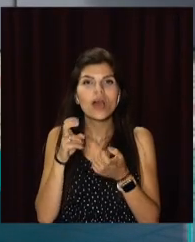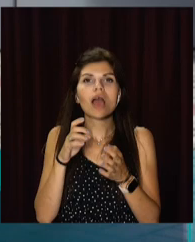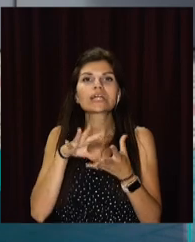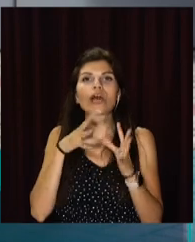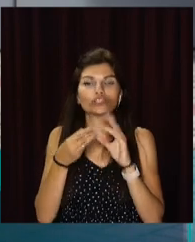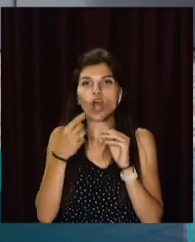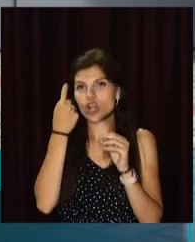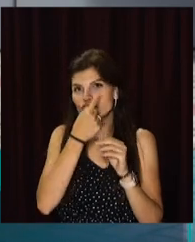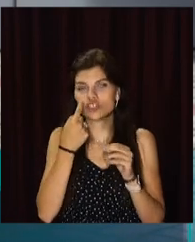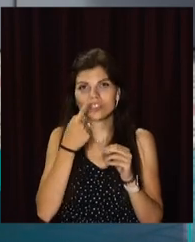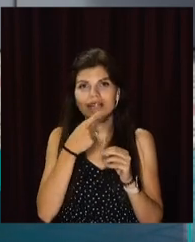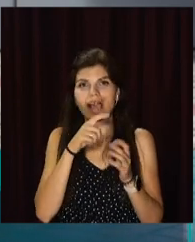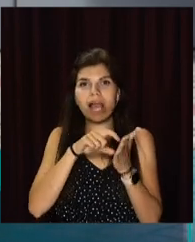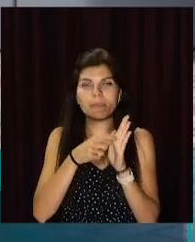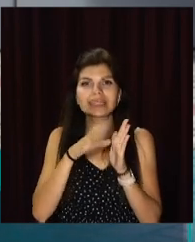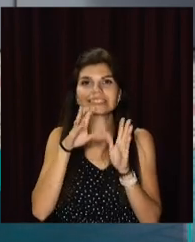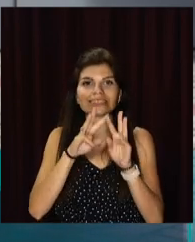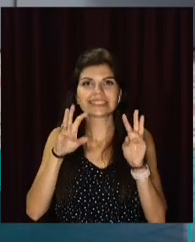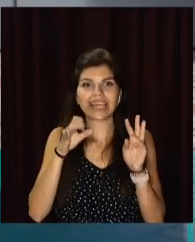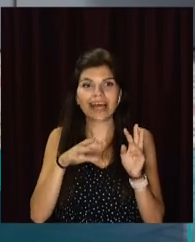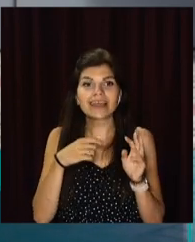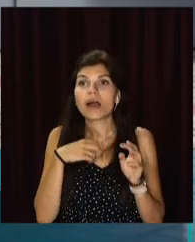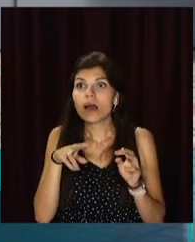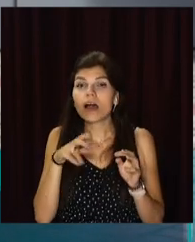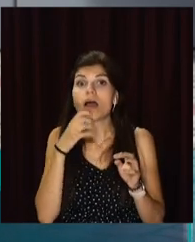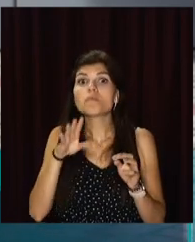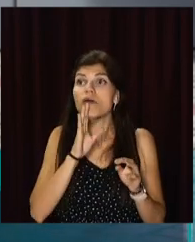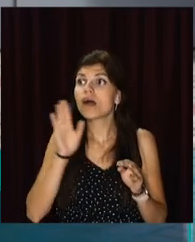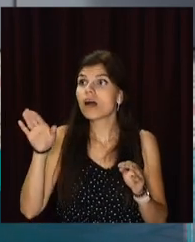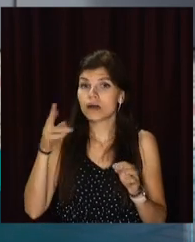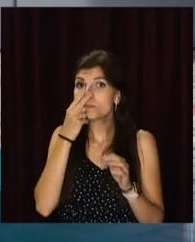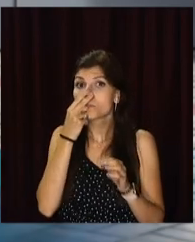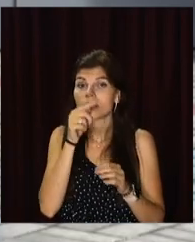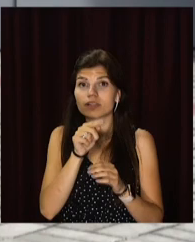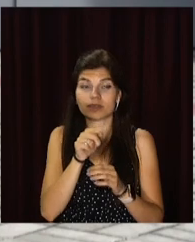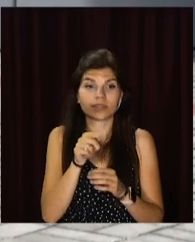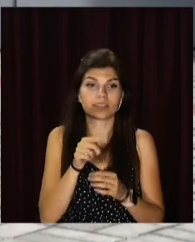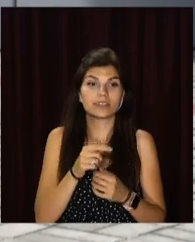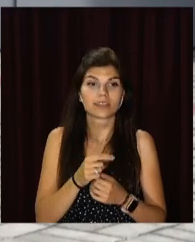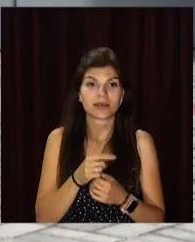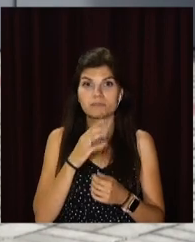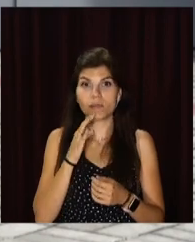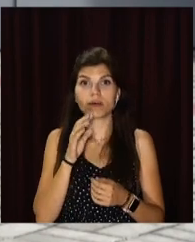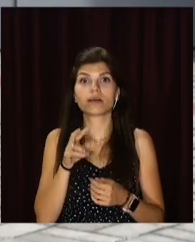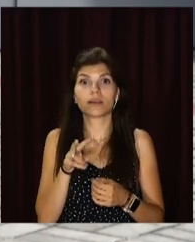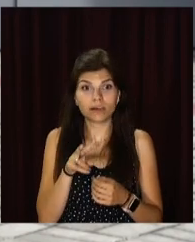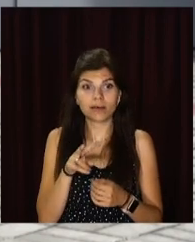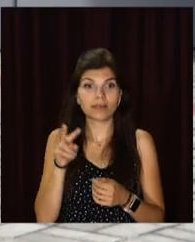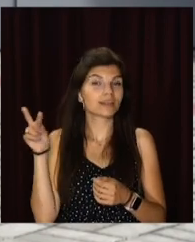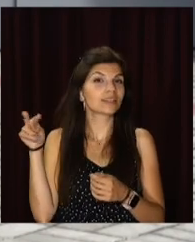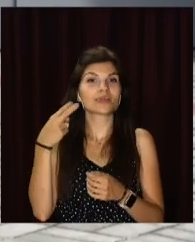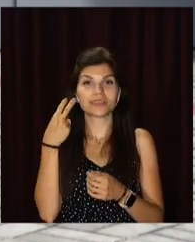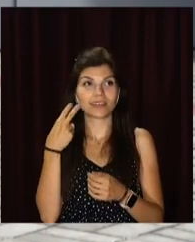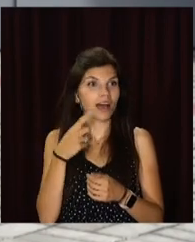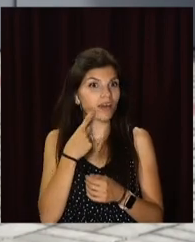особистий кабінет на сайт, ми загрузили, я дала мамі, говорю, смотри. І вона така поворачується на